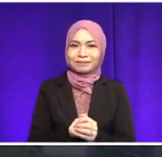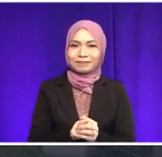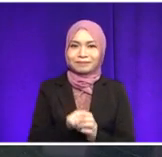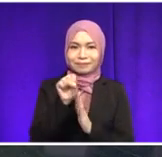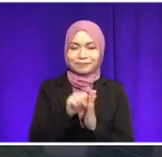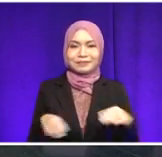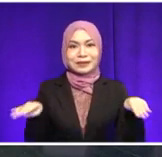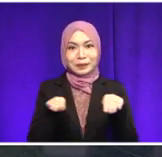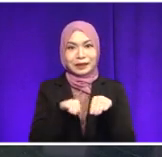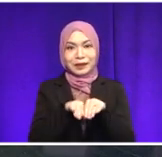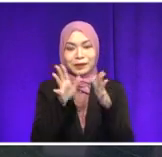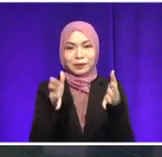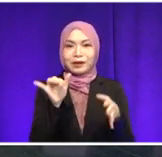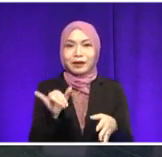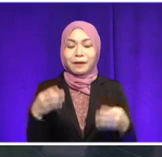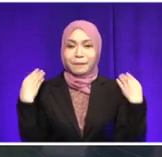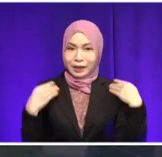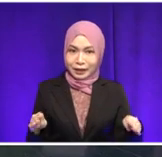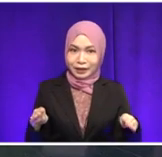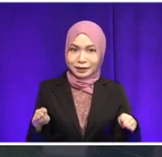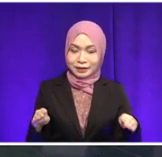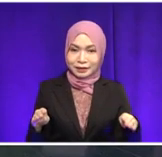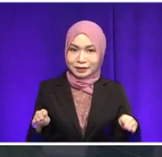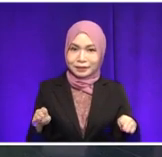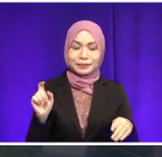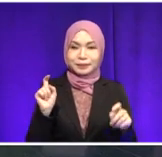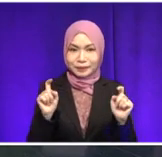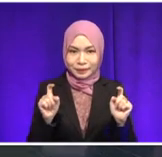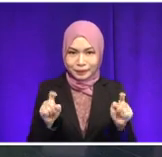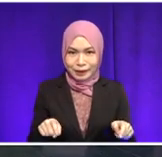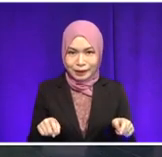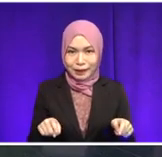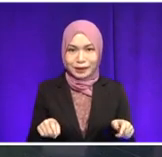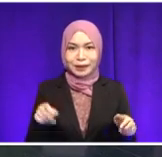coba siap tapi desain yang kita bagi itu macam terlalu banyak